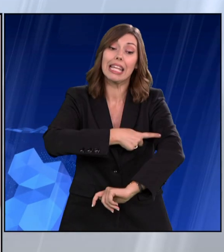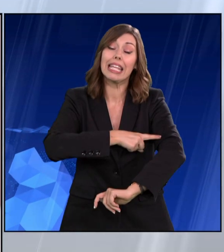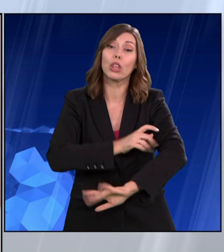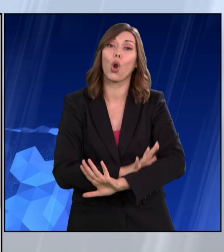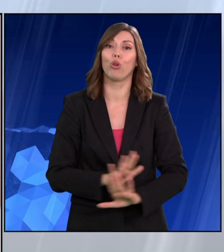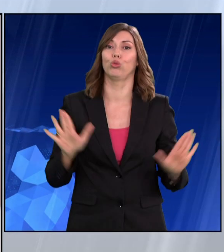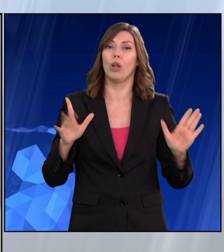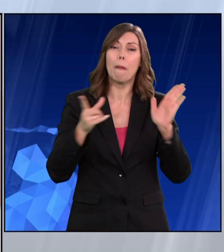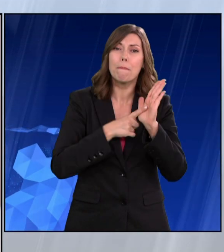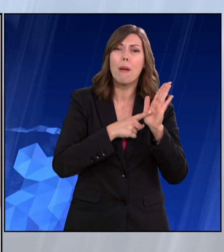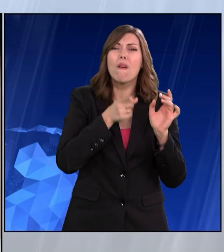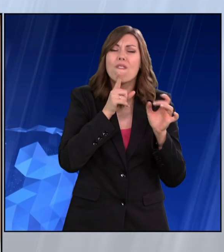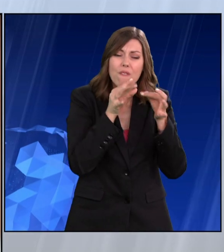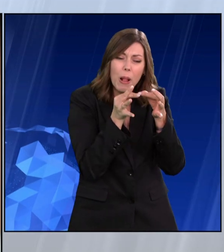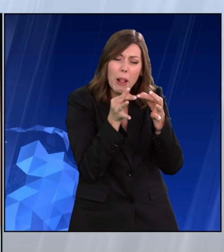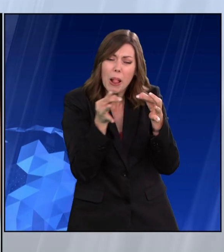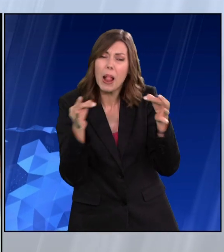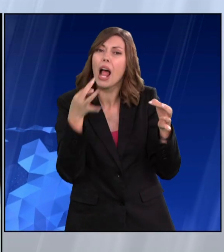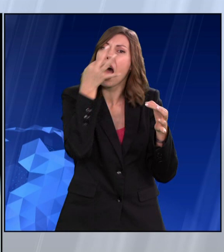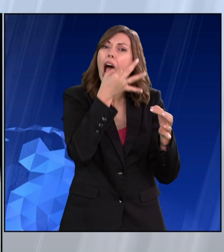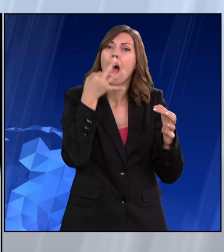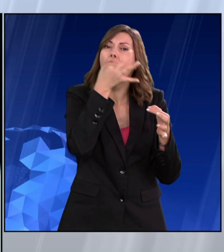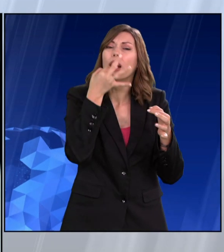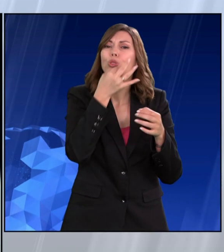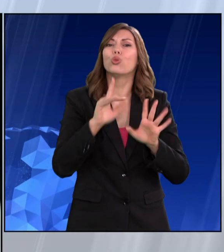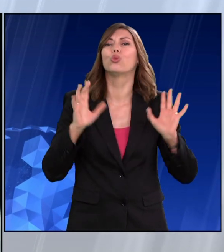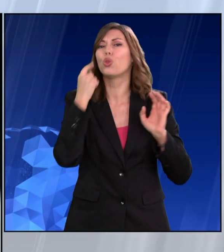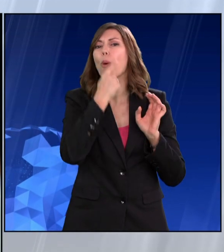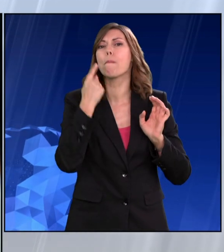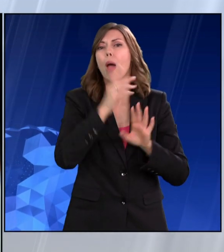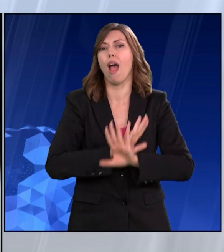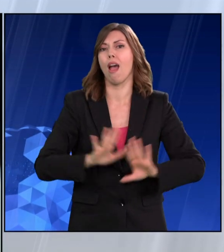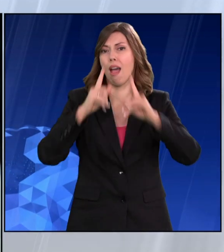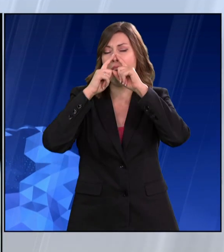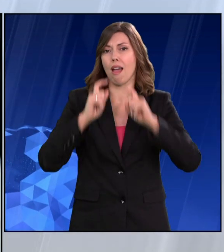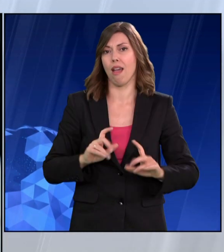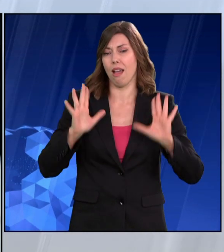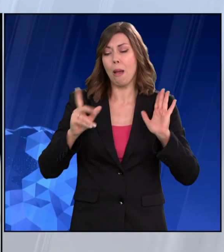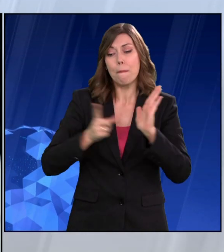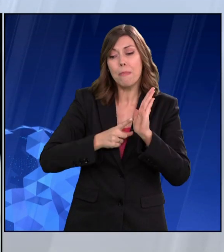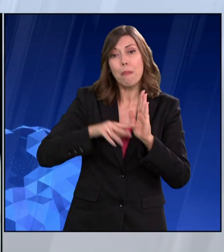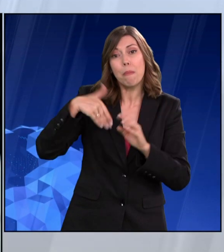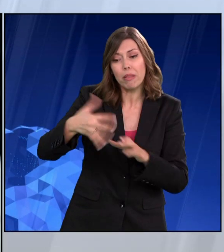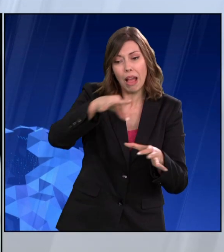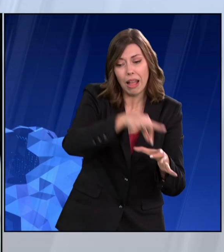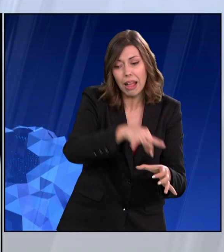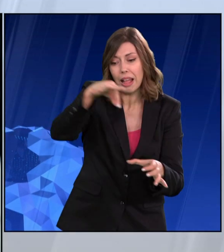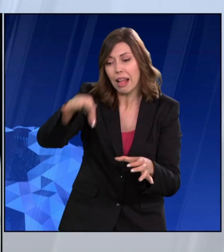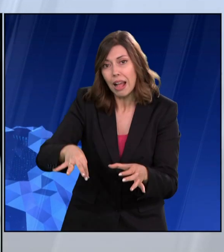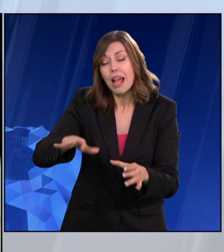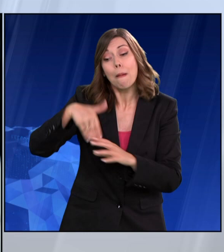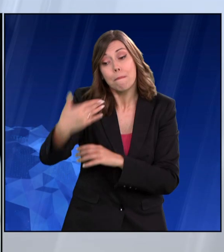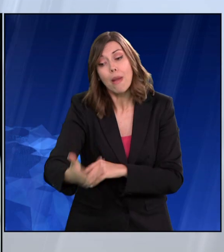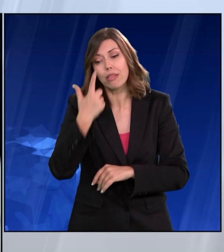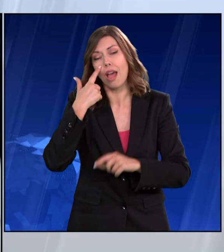ένα στυλαιό, να γίνει ανακάτεμα δύο υγρών και μετά να δούμε το αποτέλεσμα. Άρα αυτό μπορεί να δώσει